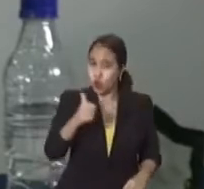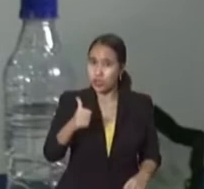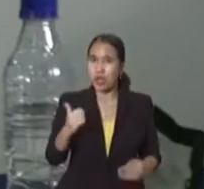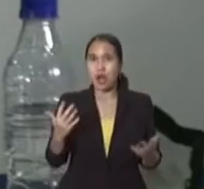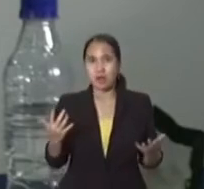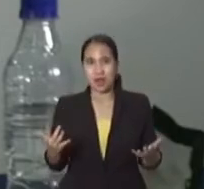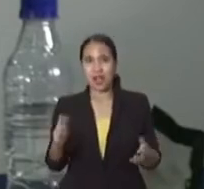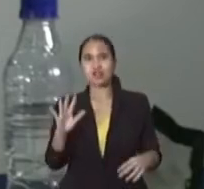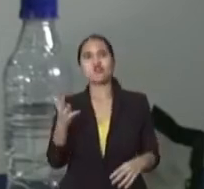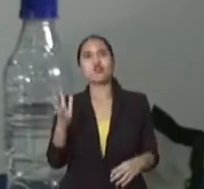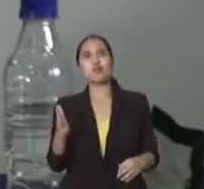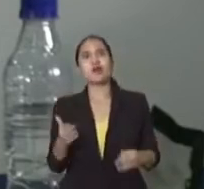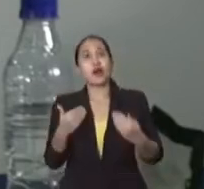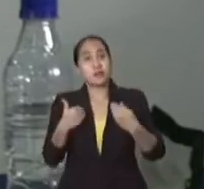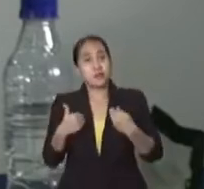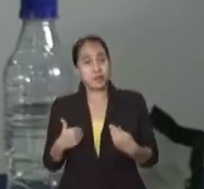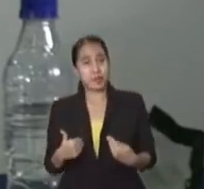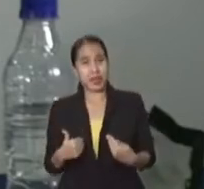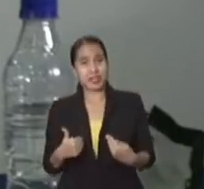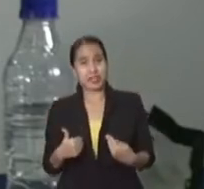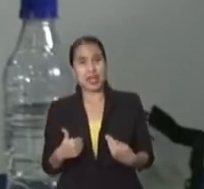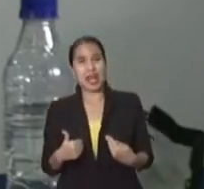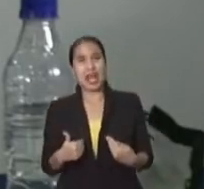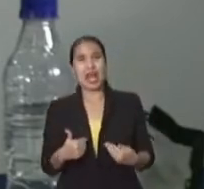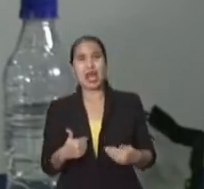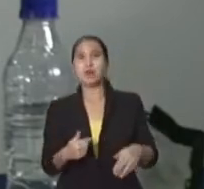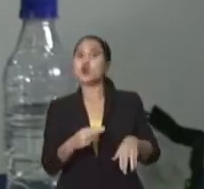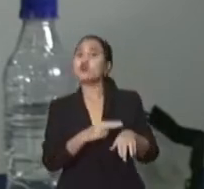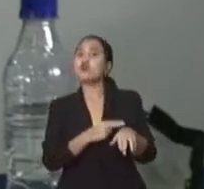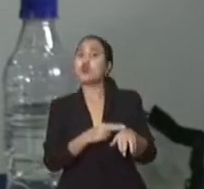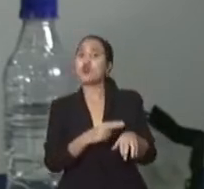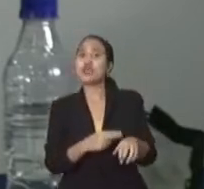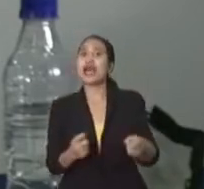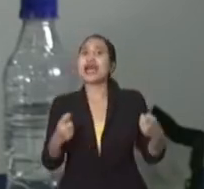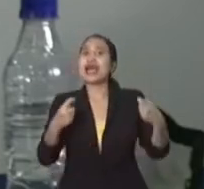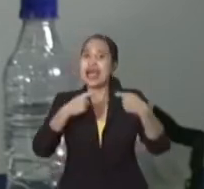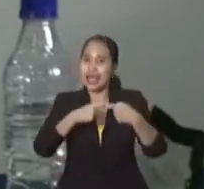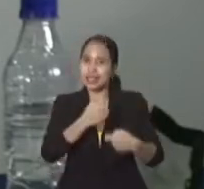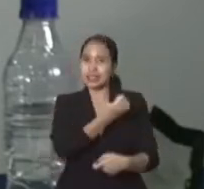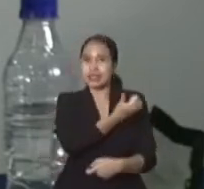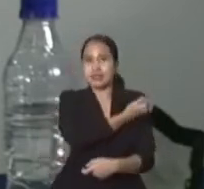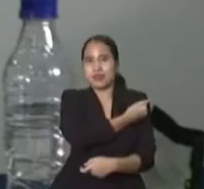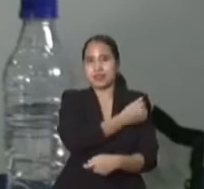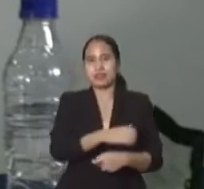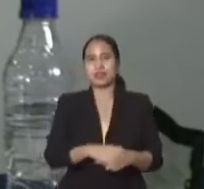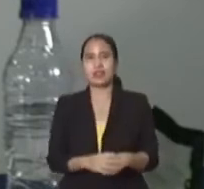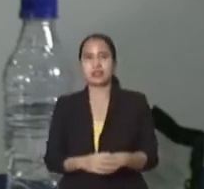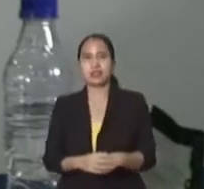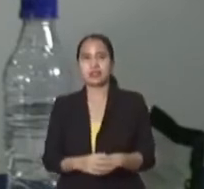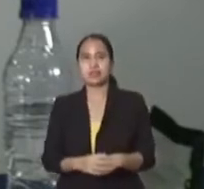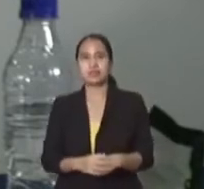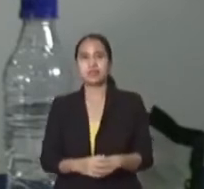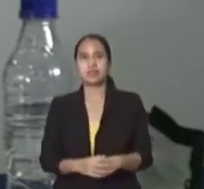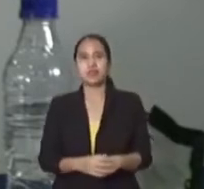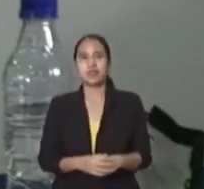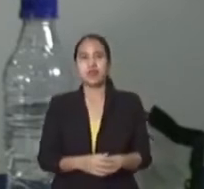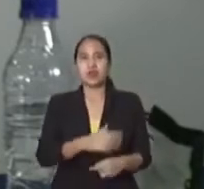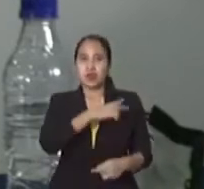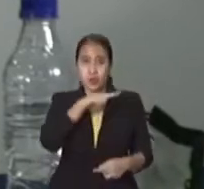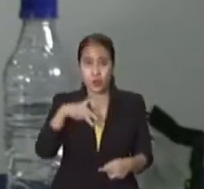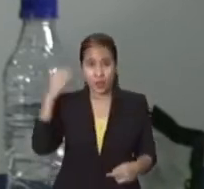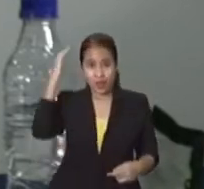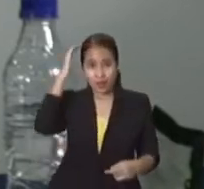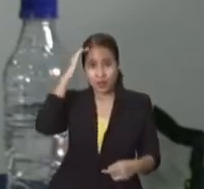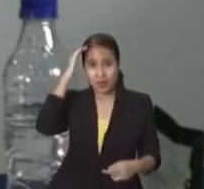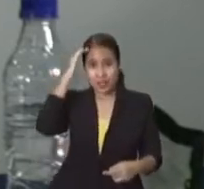mensen. En dat dat zo is, want we hebben daar ook op gewacht van, ja, maar is dat dan wel nodig? Want ja, we weten dat die mensen verminderde reactie hebben na vaccinatie,